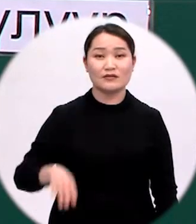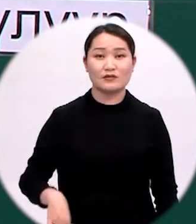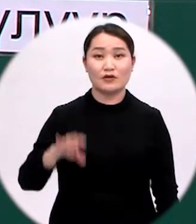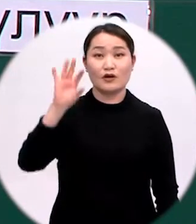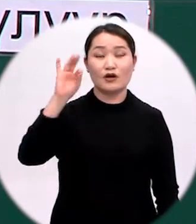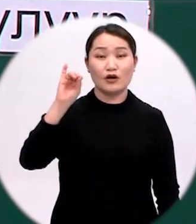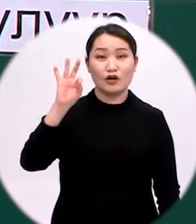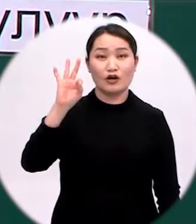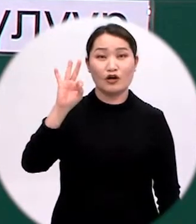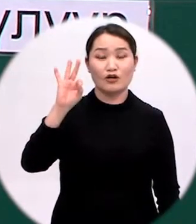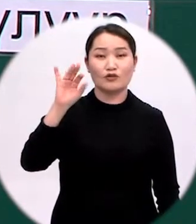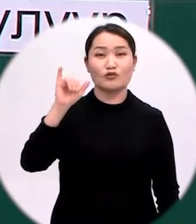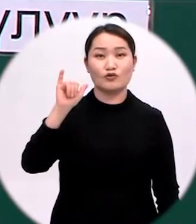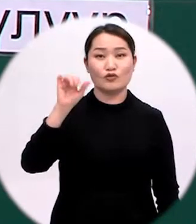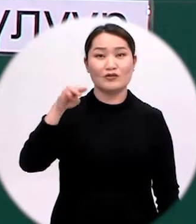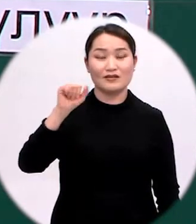Ayotang.